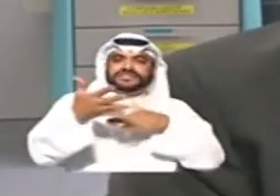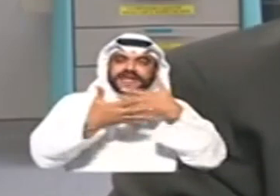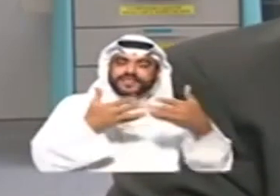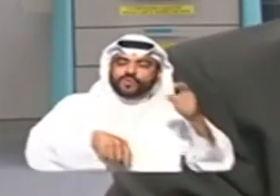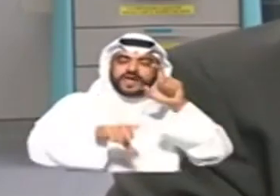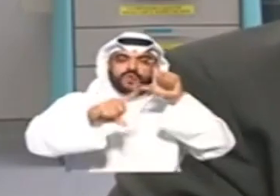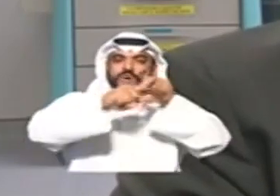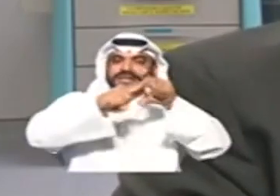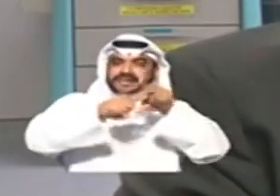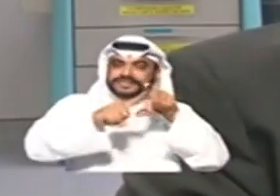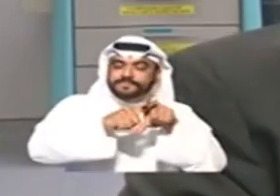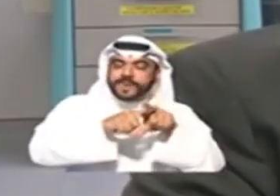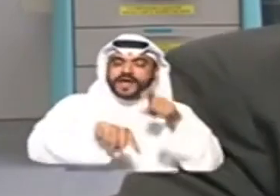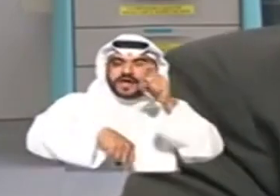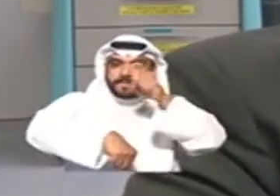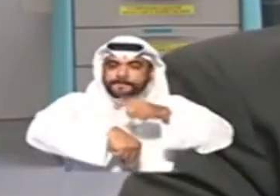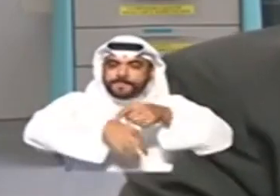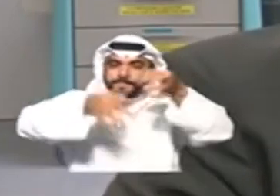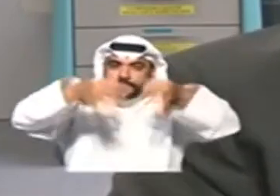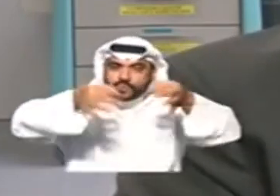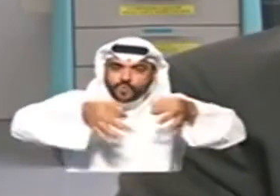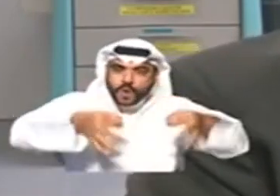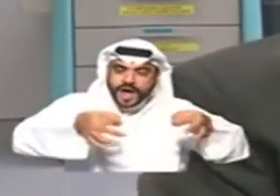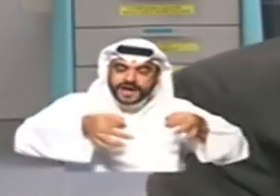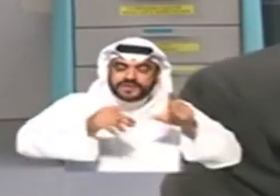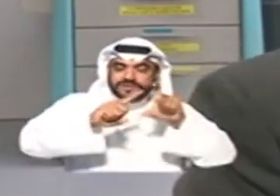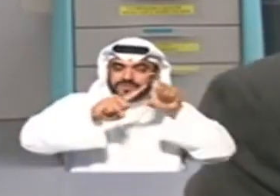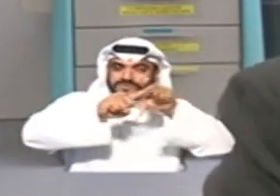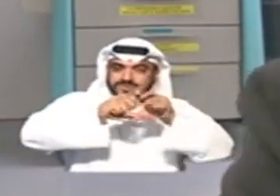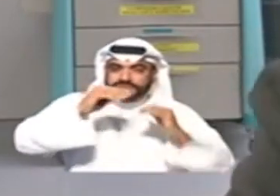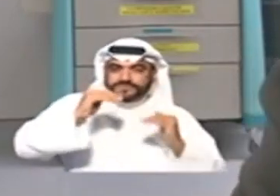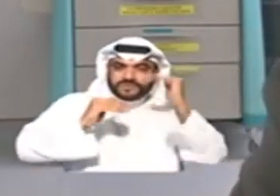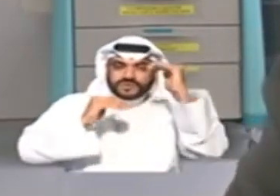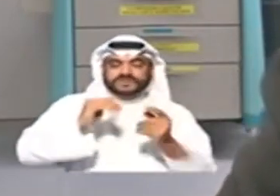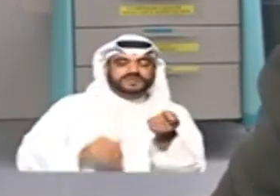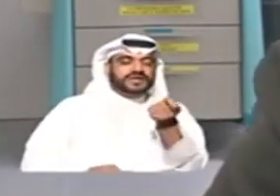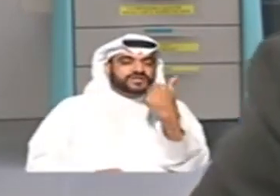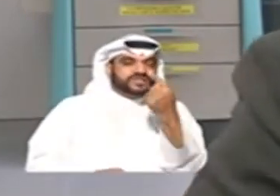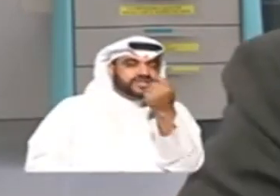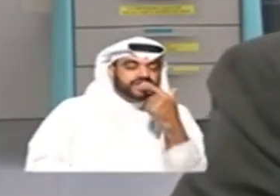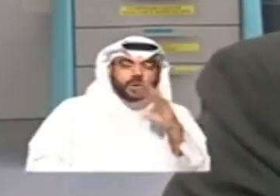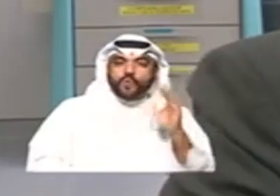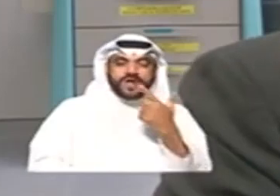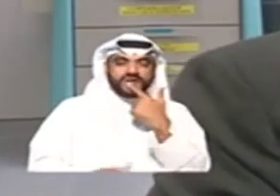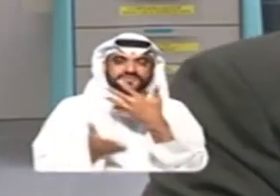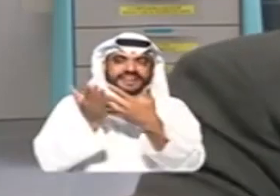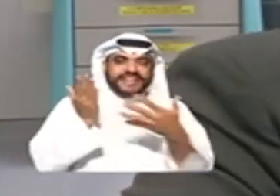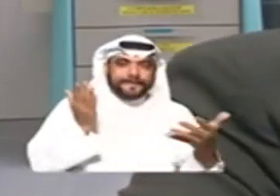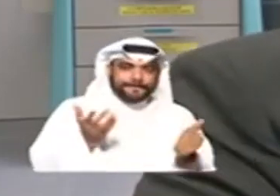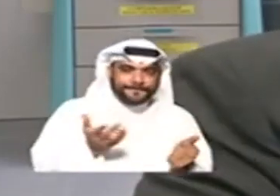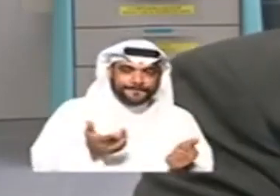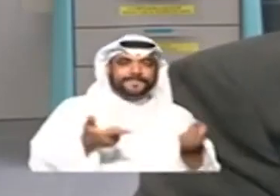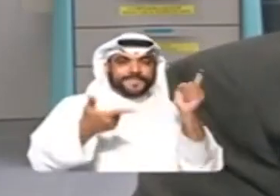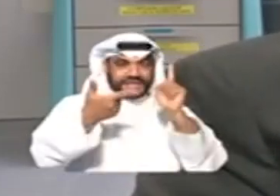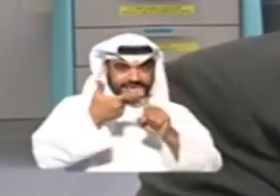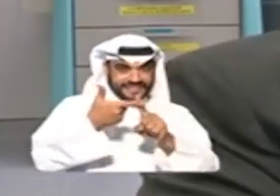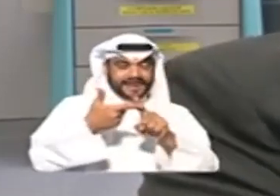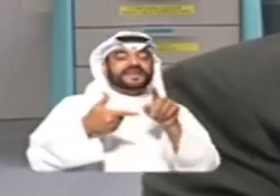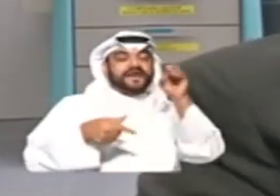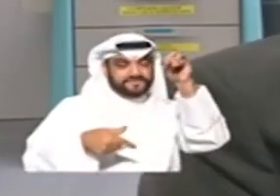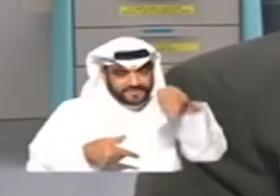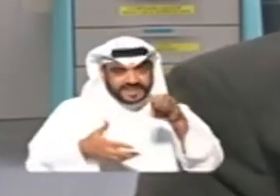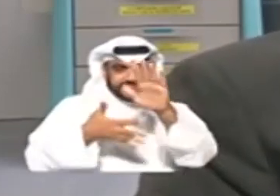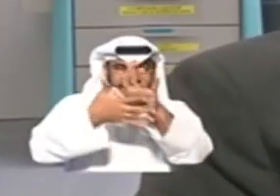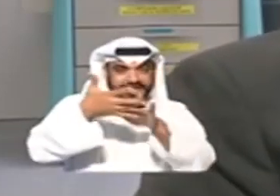معينة حسب مستويات الدواء في الدم. وكذلك هناك جدول معين